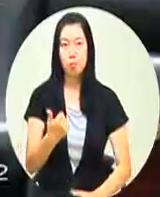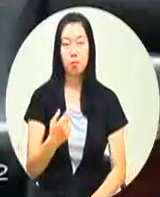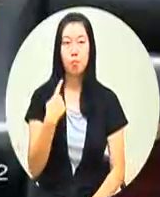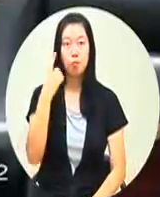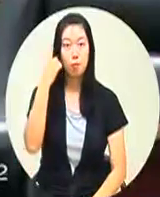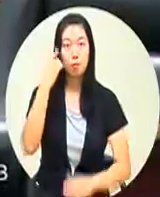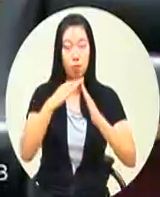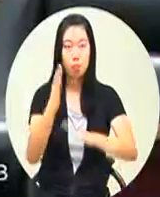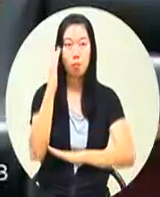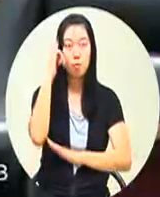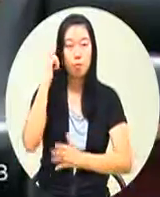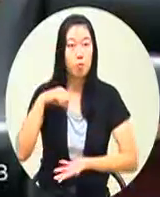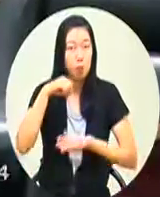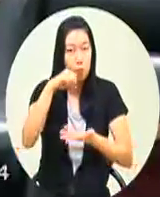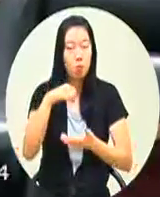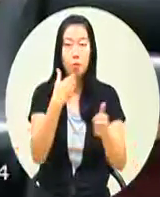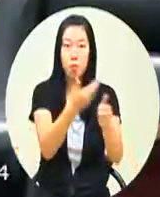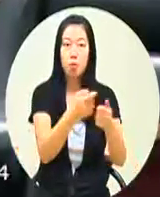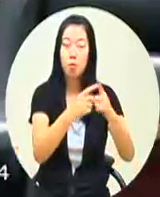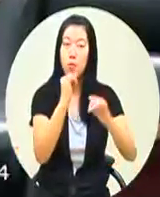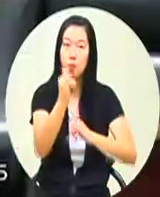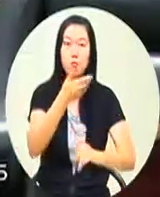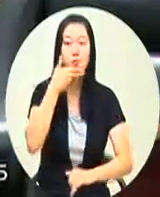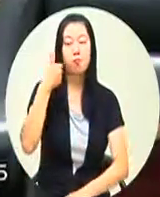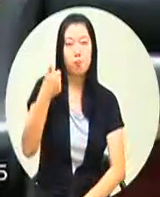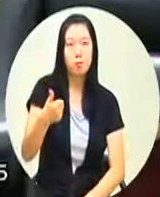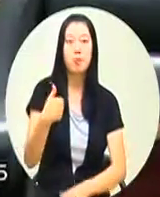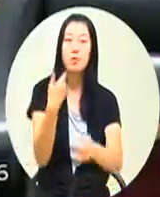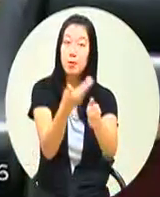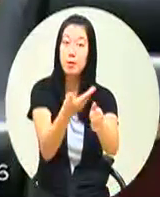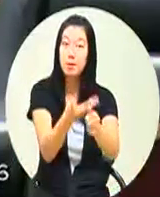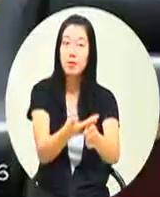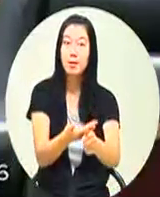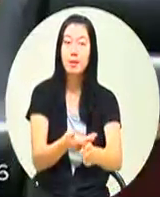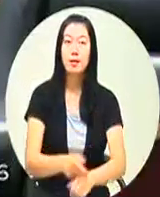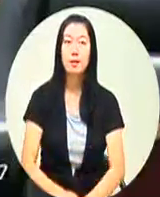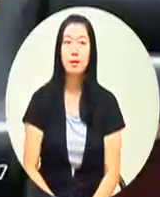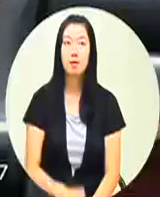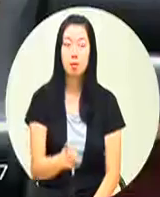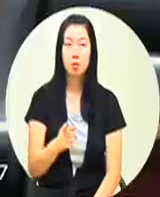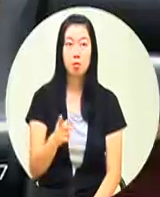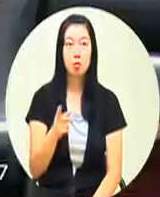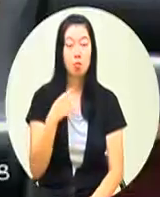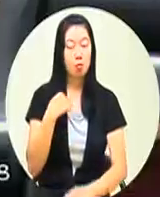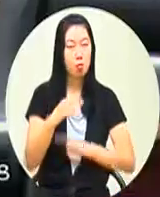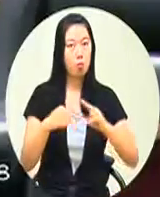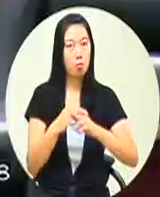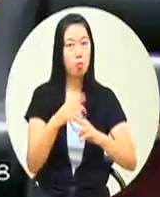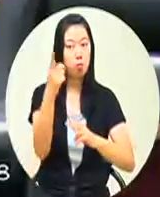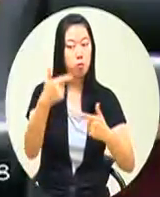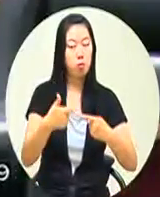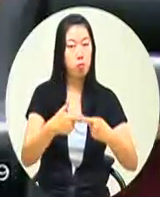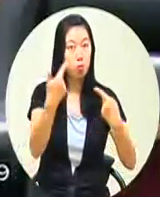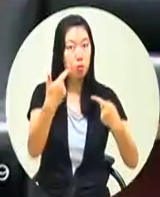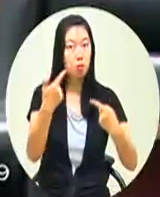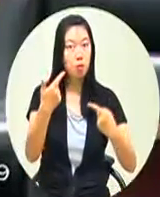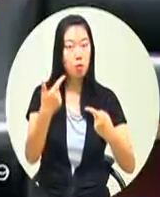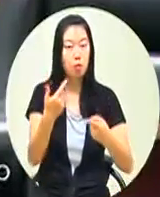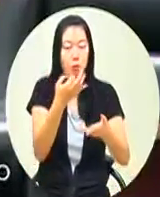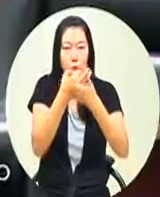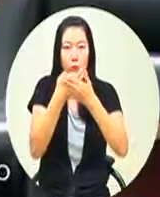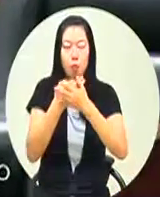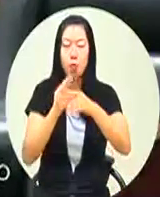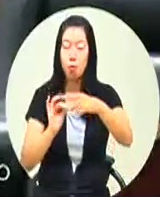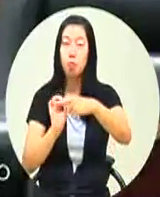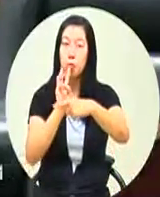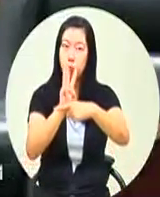供市民这样子相关的利多的方案呐？哈，因为我相信拍七折，哎，拍六折，省水3%，我讲咱